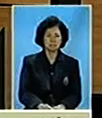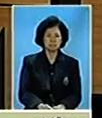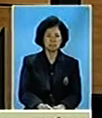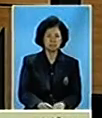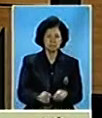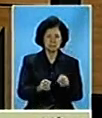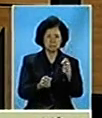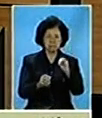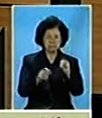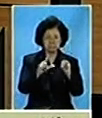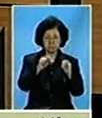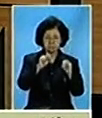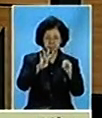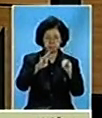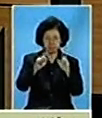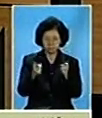มาตรา24วงเล็บ4นะครับ